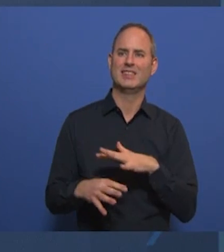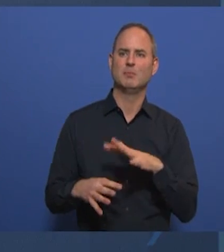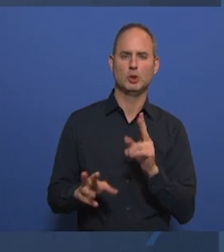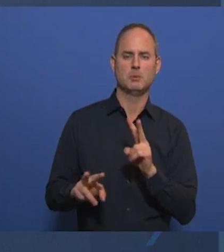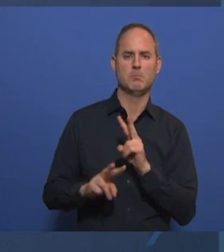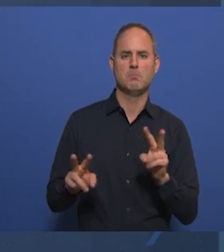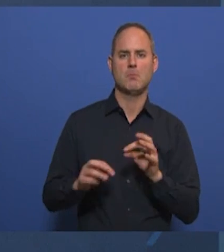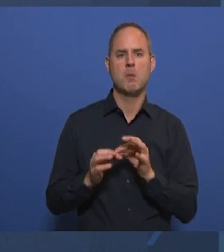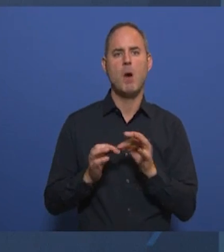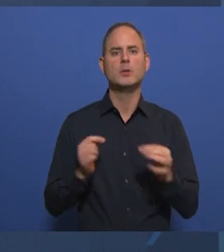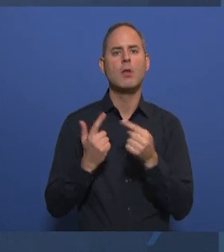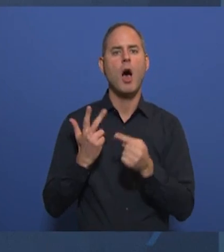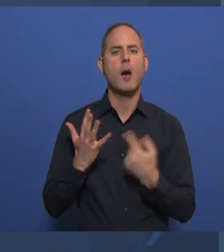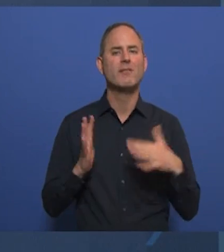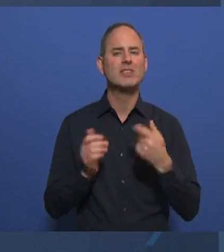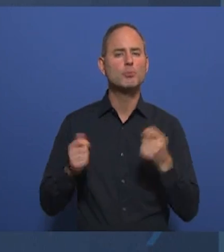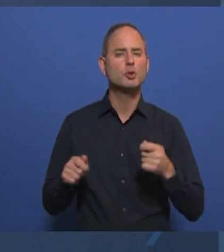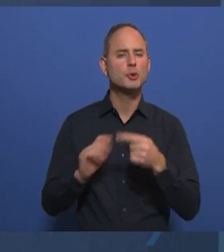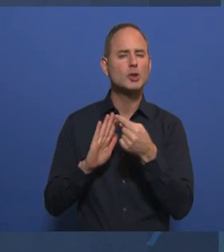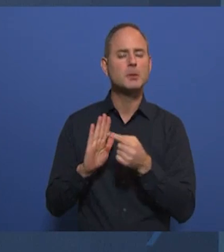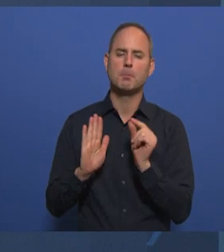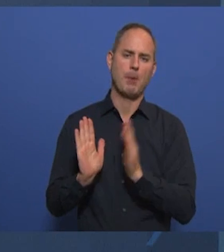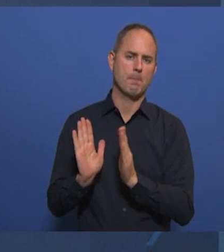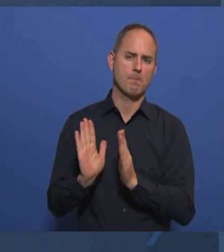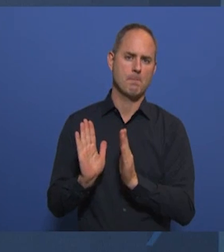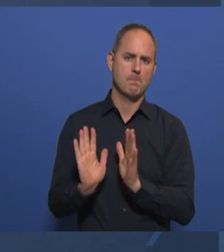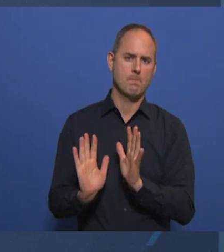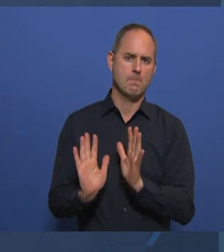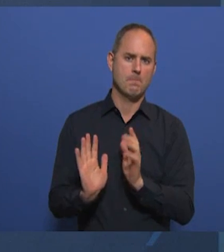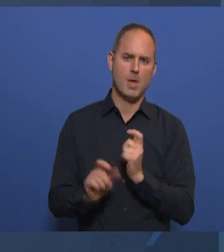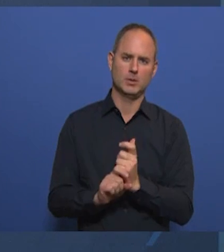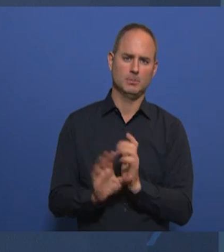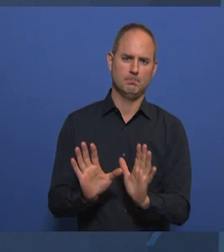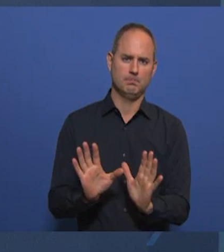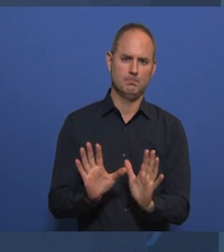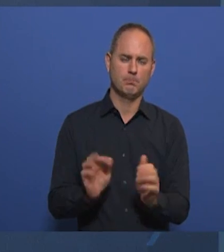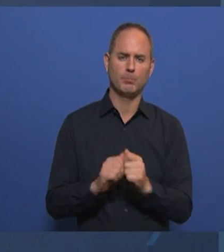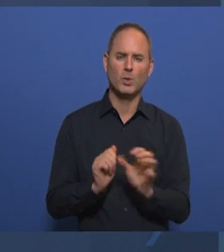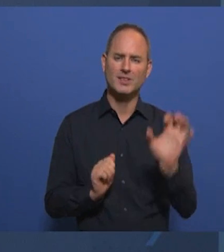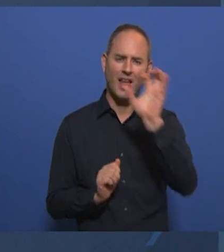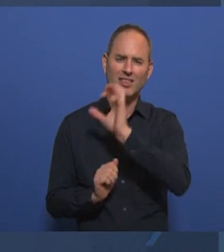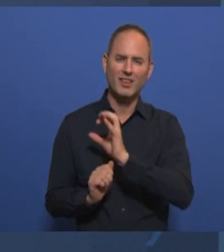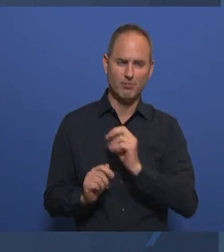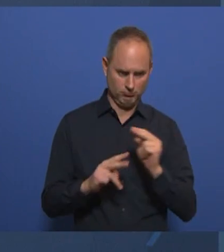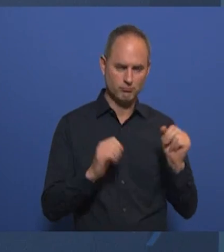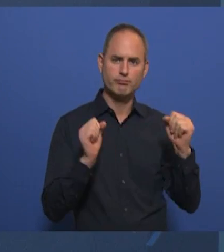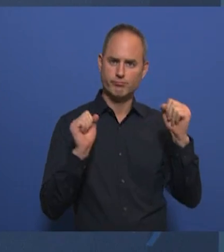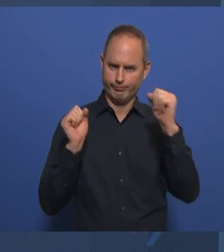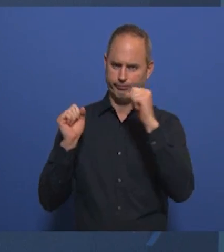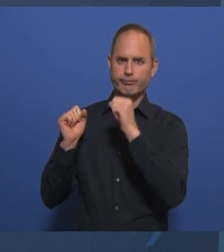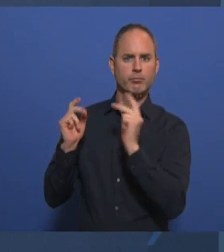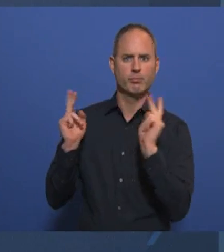sind sich deshalb einig, dass die bisher geltenden Regeln grundsätzlich weiterhin Bestand haben. Wir müssen in